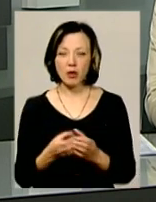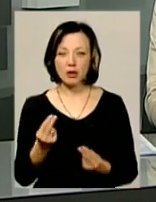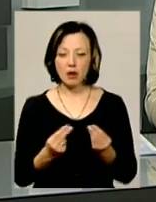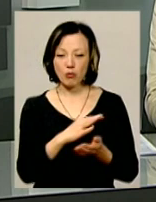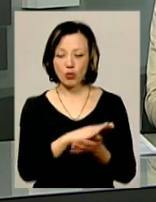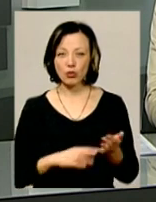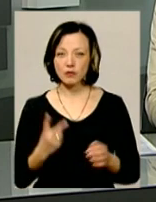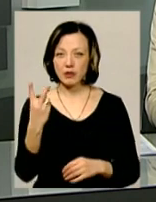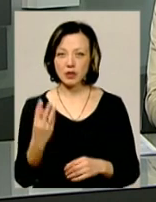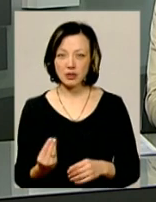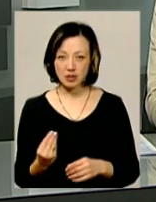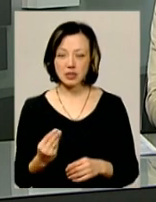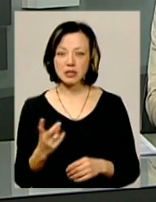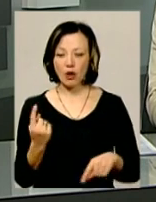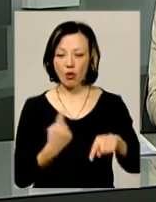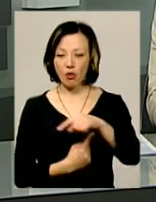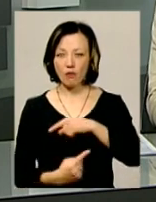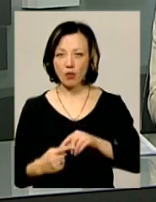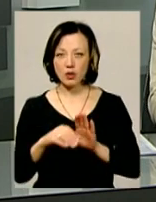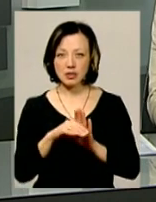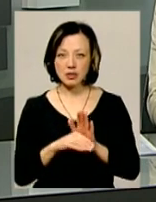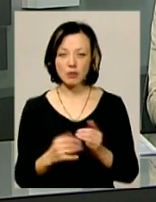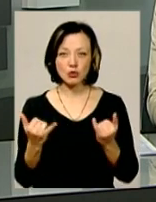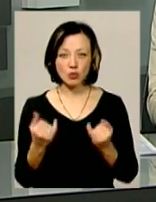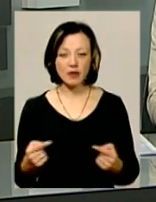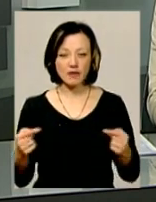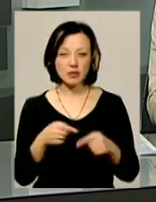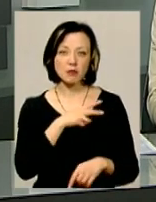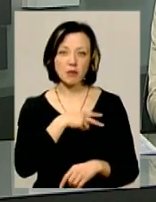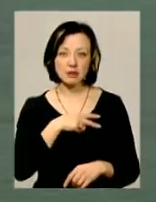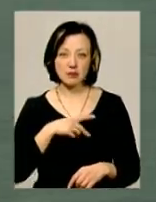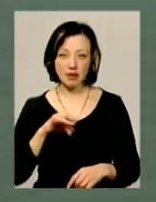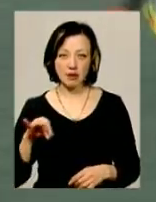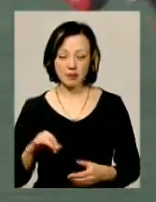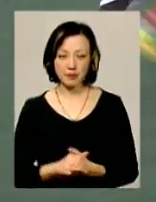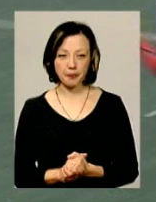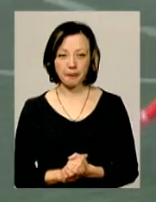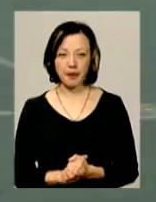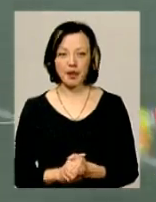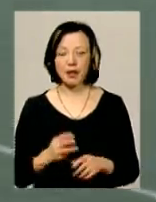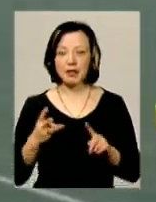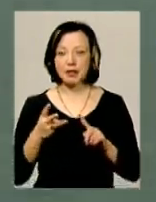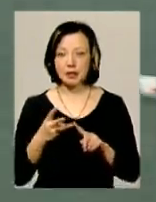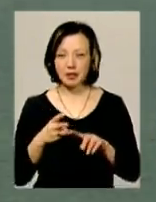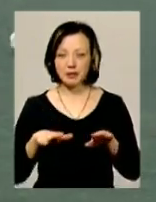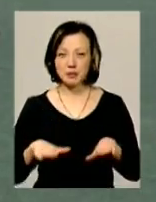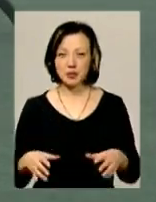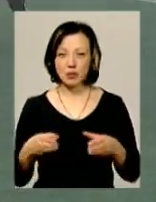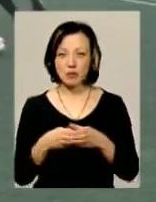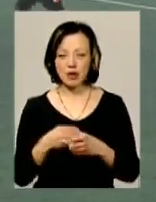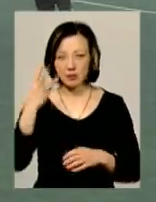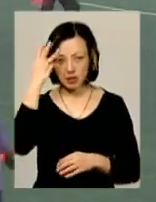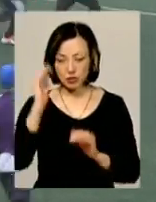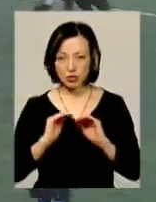впродовж 2 днів за коловою системою і сьогодні визначилися призери. Бронзовими призерами турніру стала команда